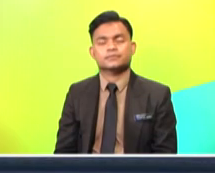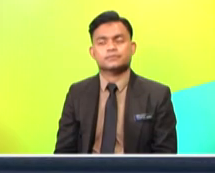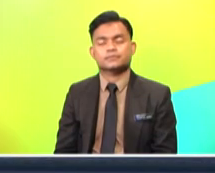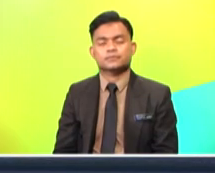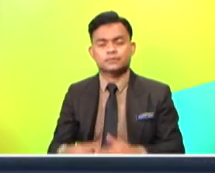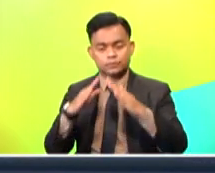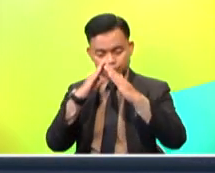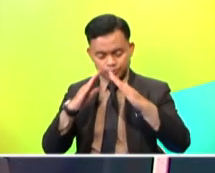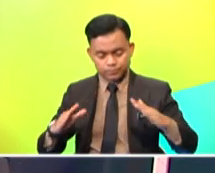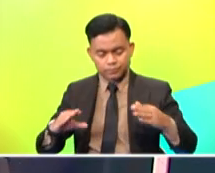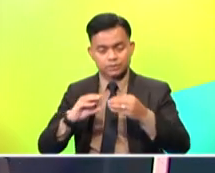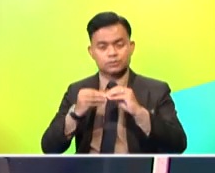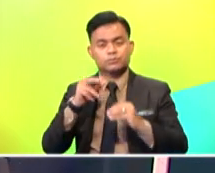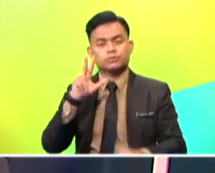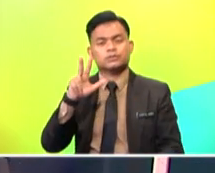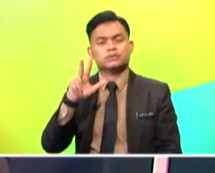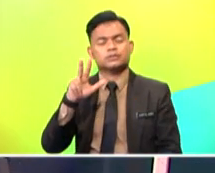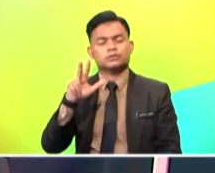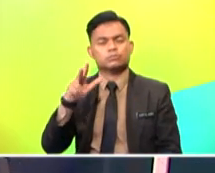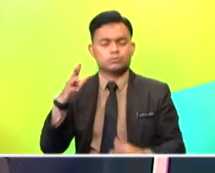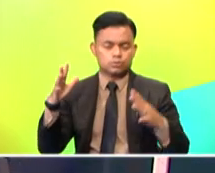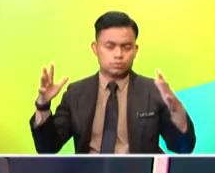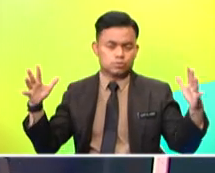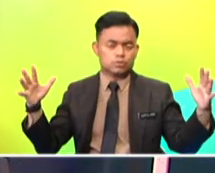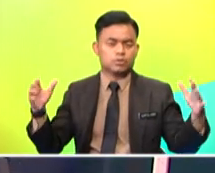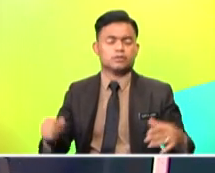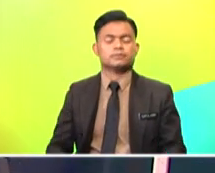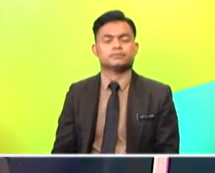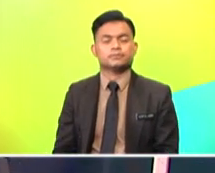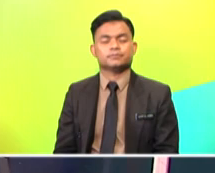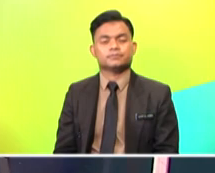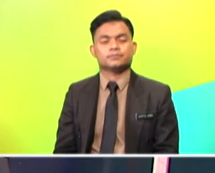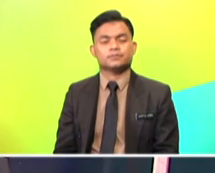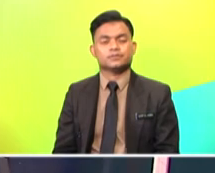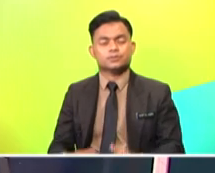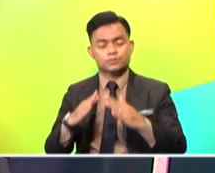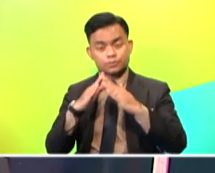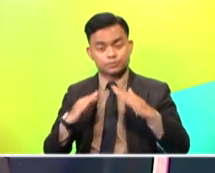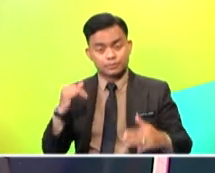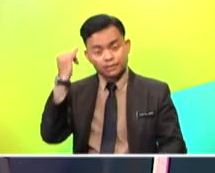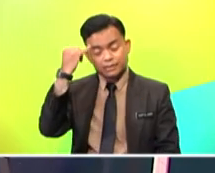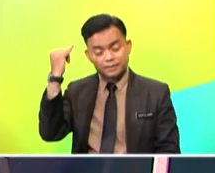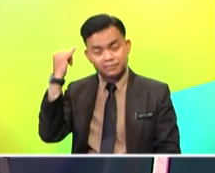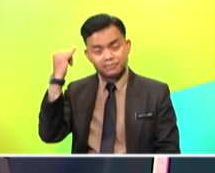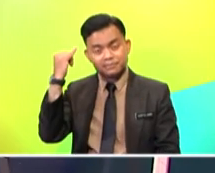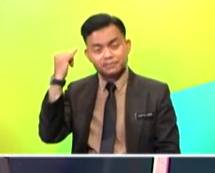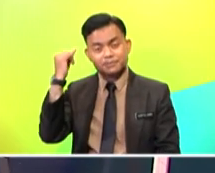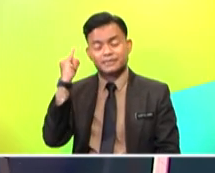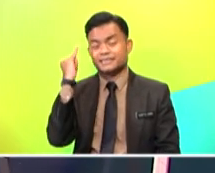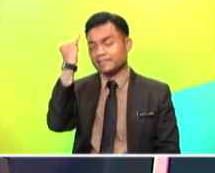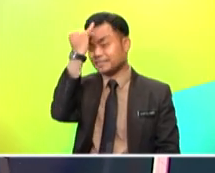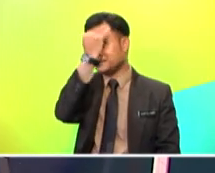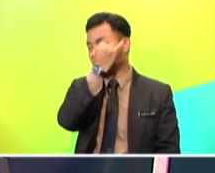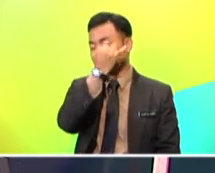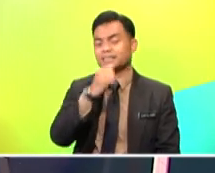dekat sini, bagi Irfan rasa macam rumah ni besarlah Cikgu. Inilah rumah impian Irfan. Tapi ni dua tingkat, Irfan nak tiga. Nanti Irfan tambah lagi